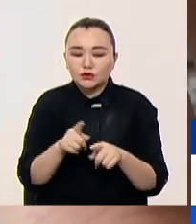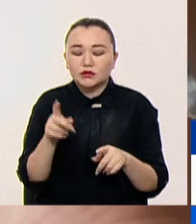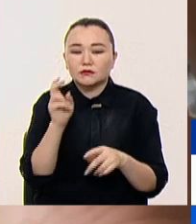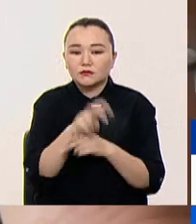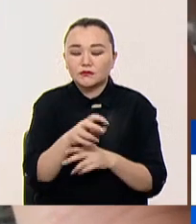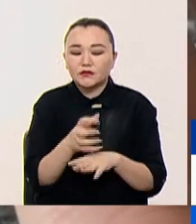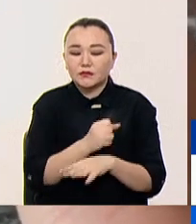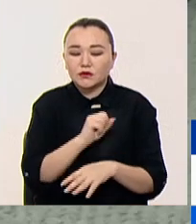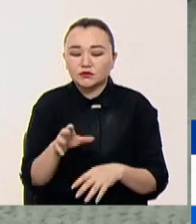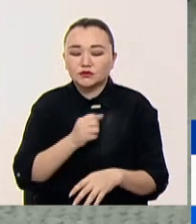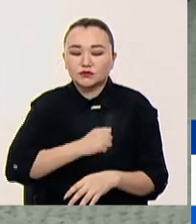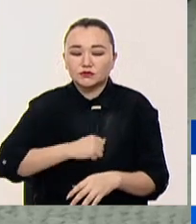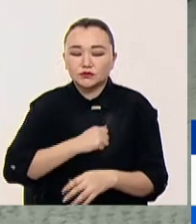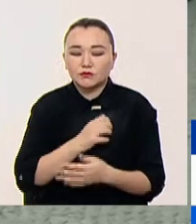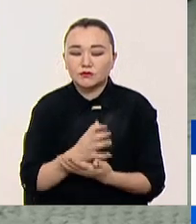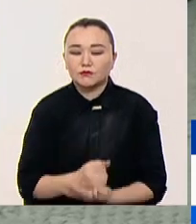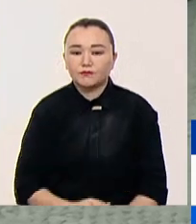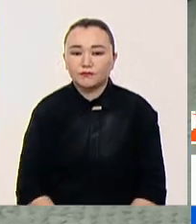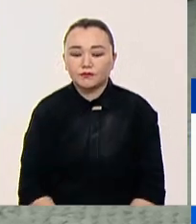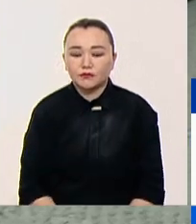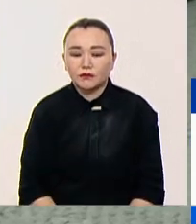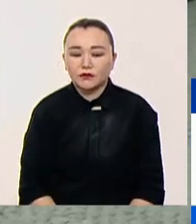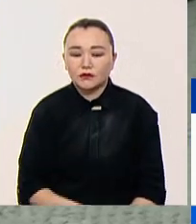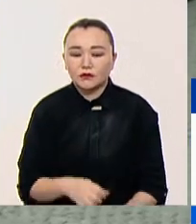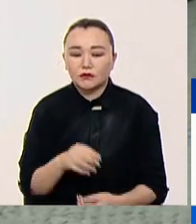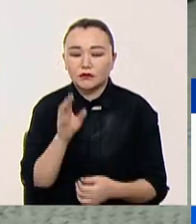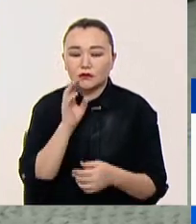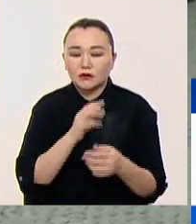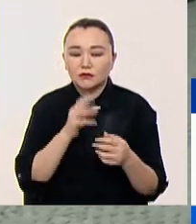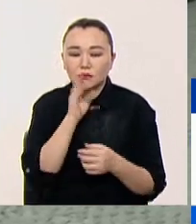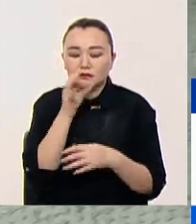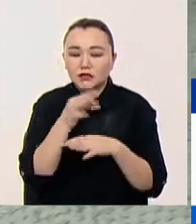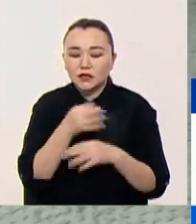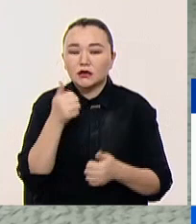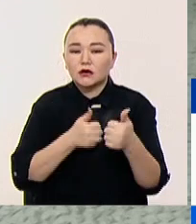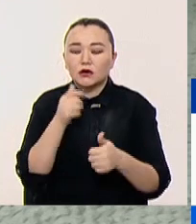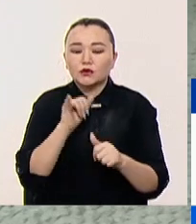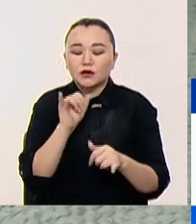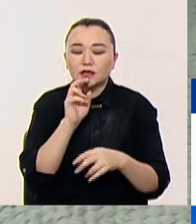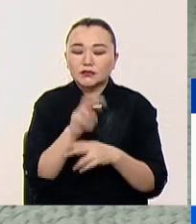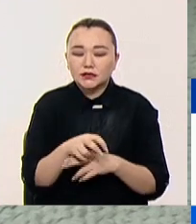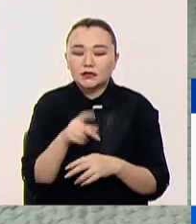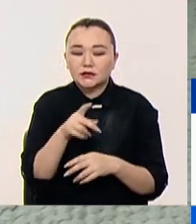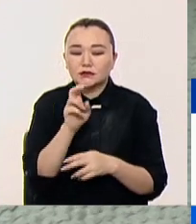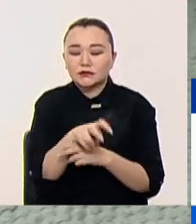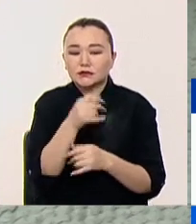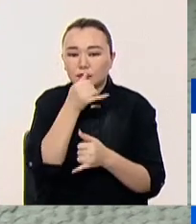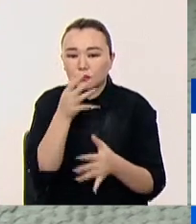деп қапалы. Маған айтты, жарыс бір жерге барғанда мен тіке месте өте алмайсың деп,